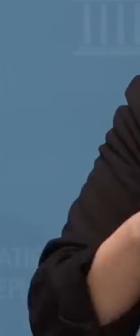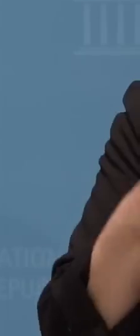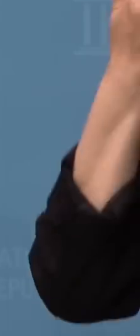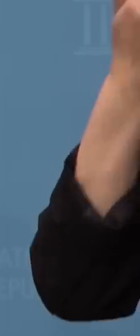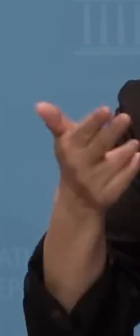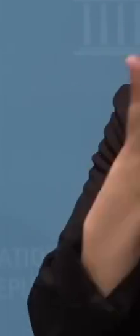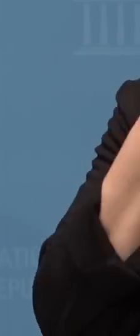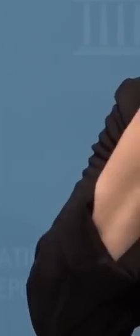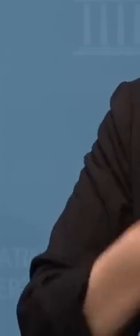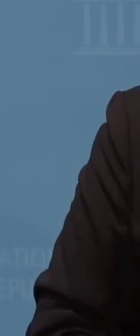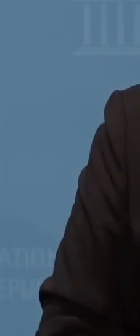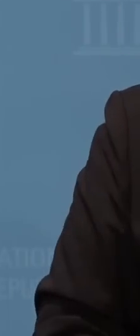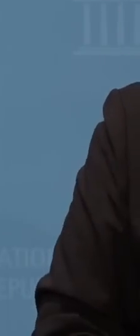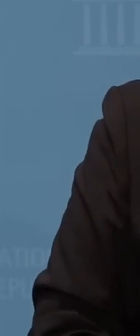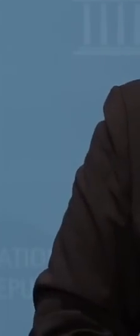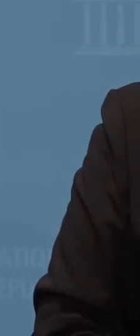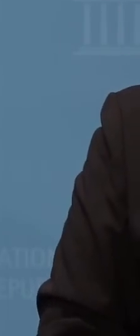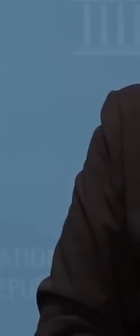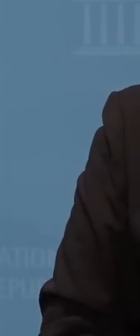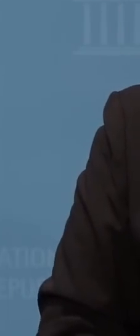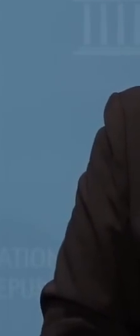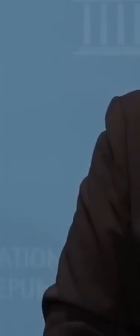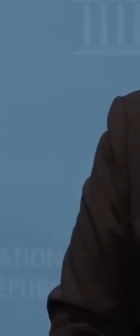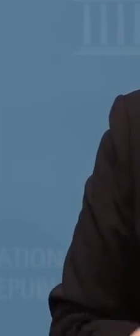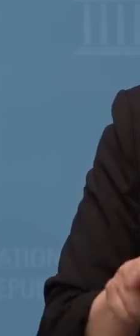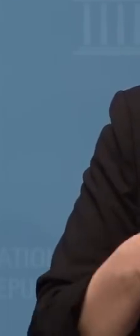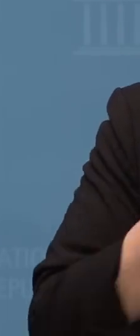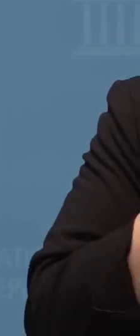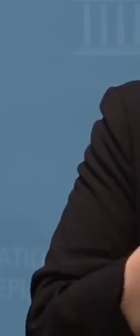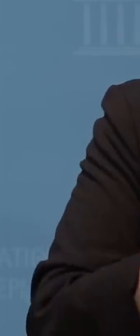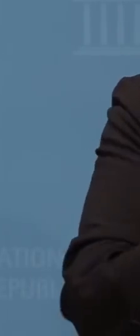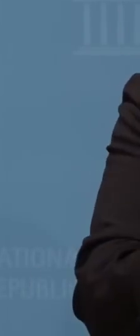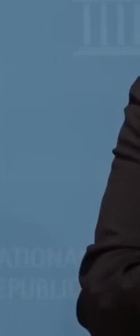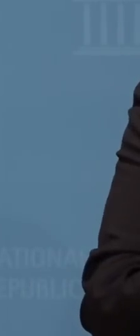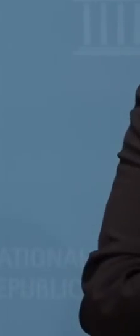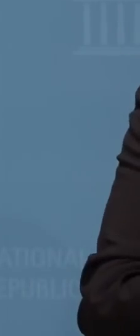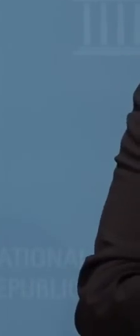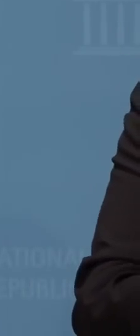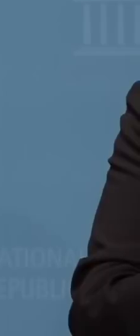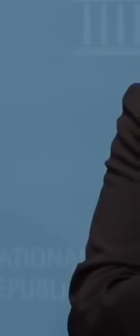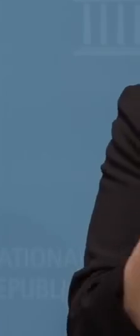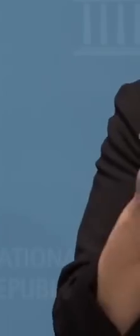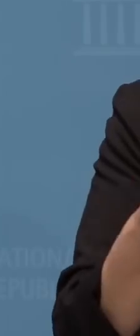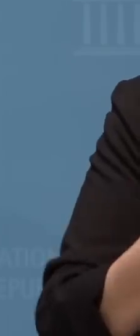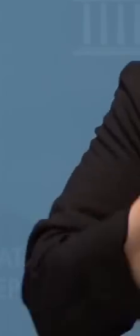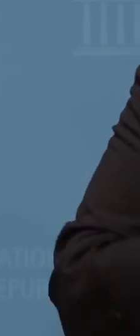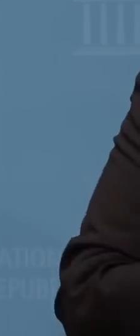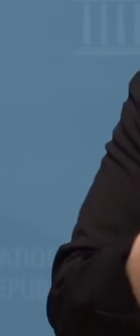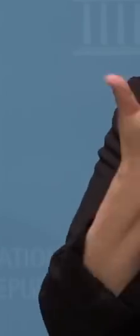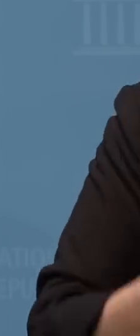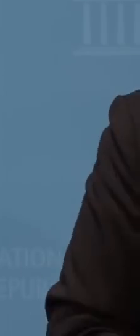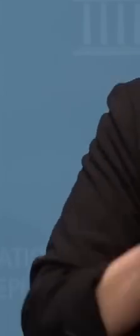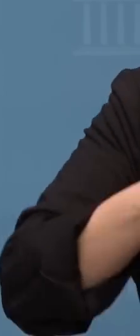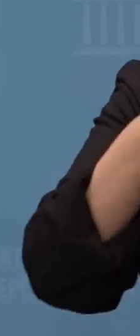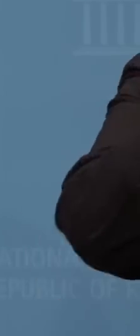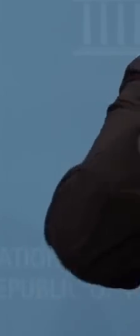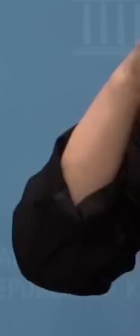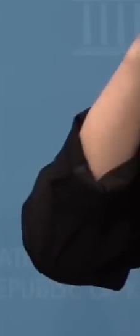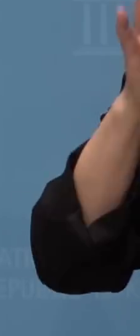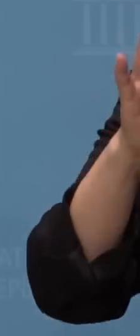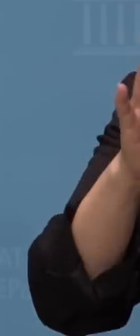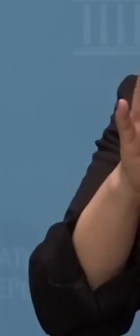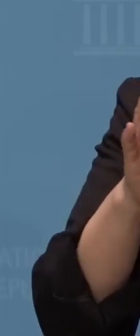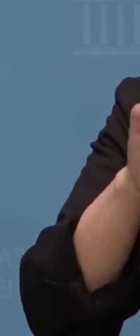않고 대통령 개인이 즉자적인 정세관과 세계 질서에 대한 선악 세계관의 기초에서